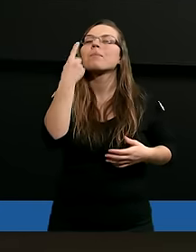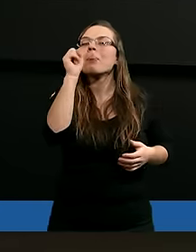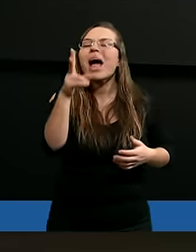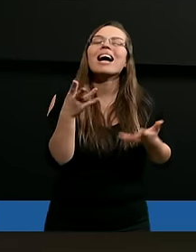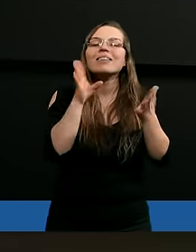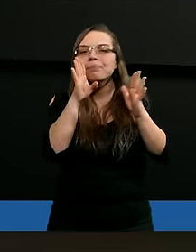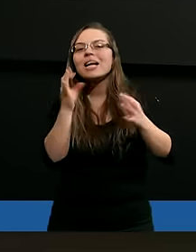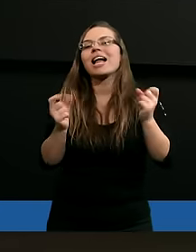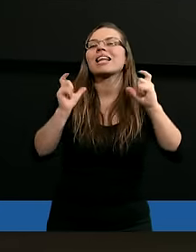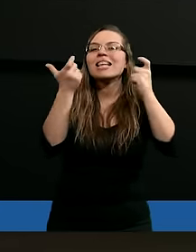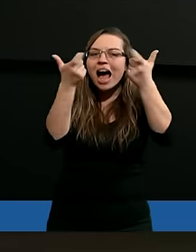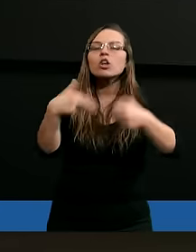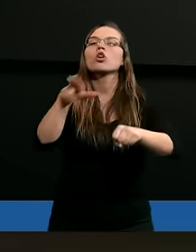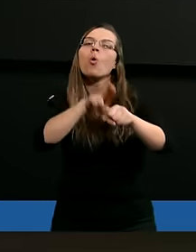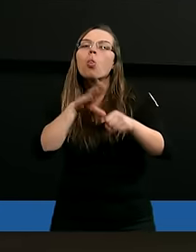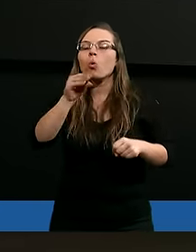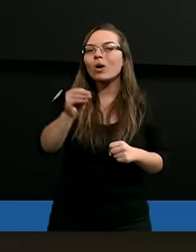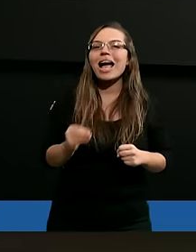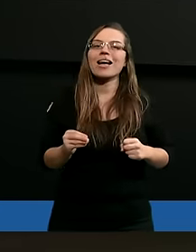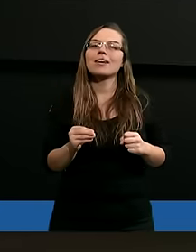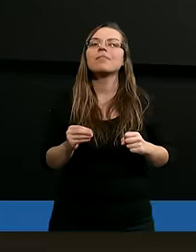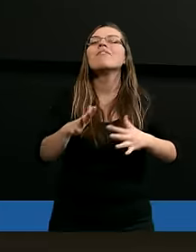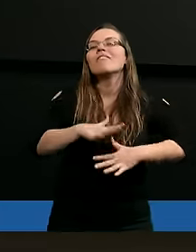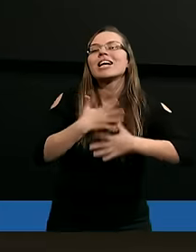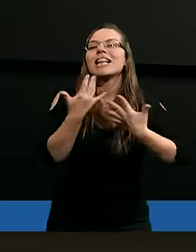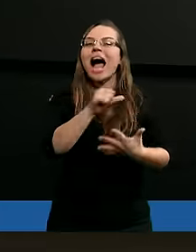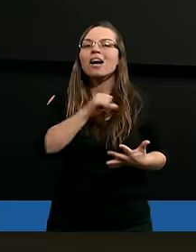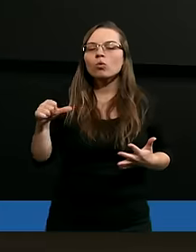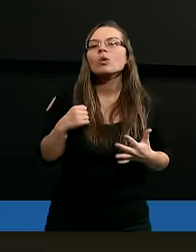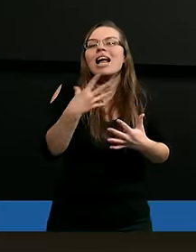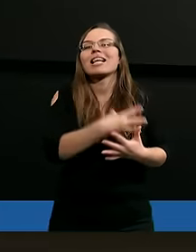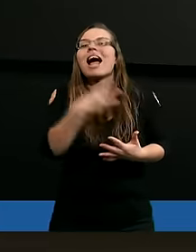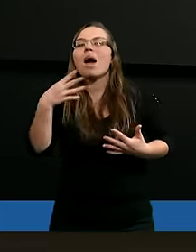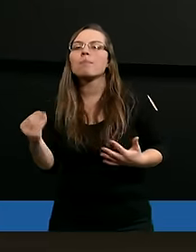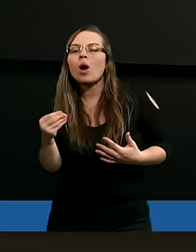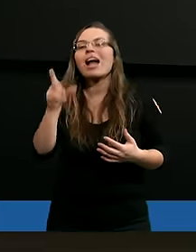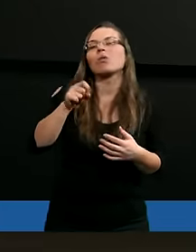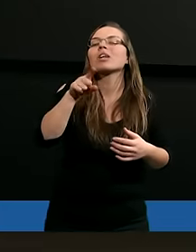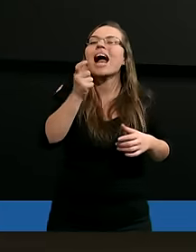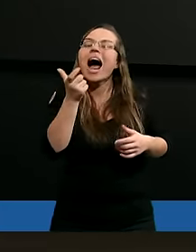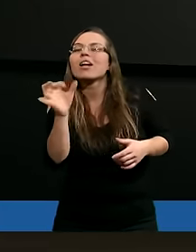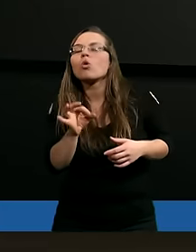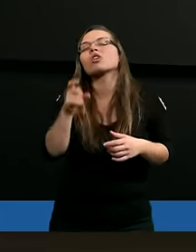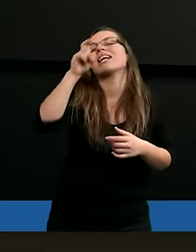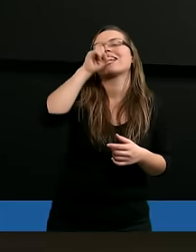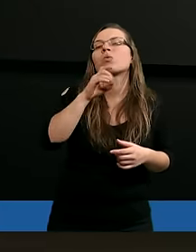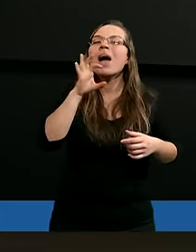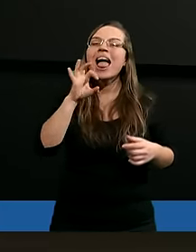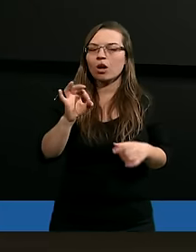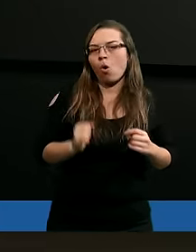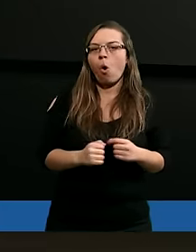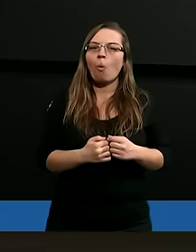takich zdarzeń, które wydają się zapłatą za coś złego.